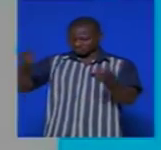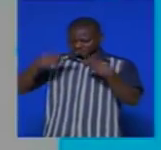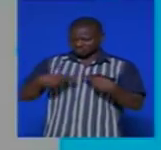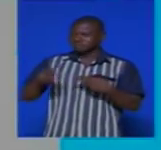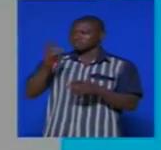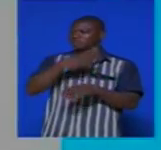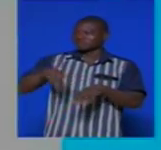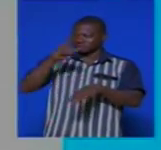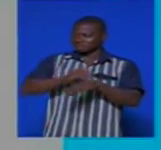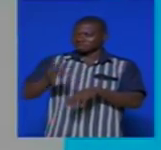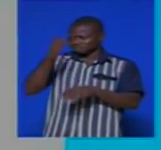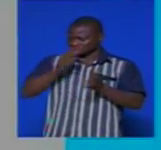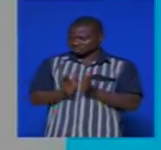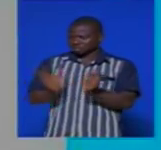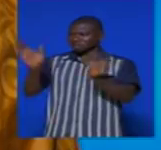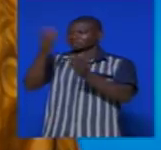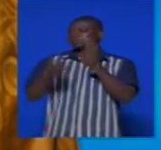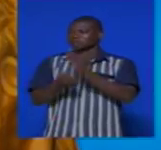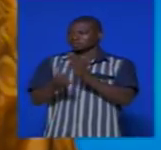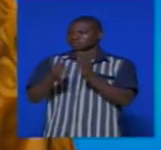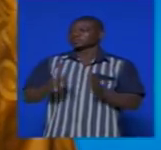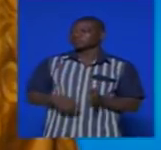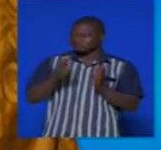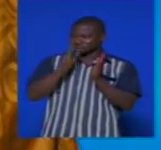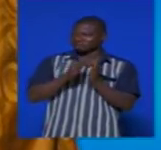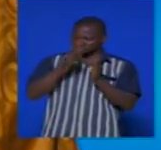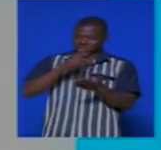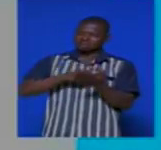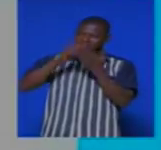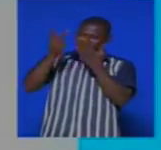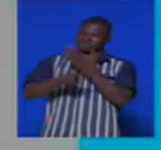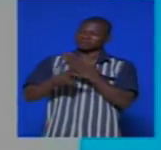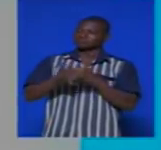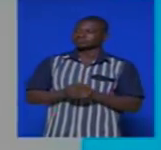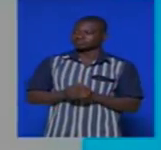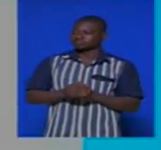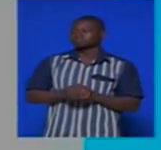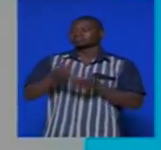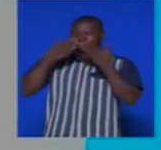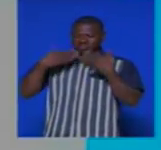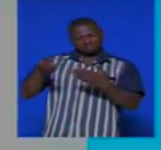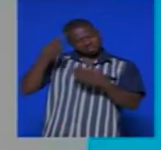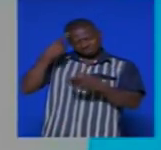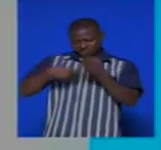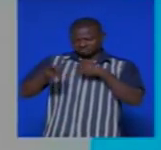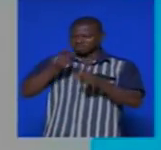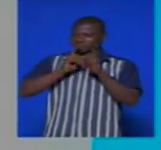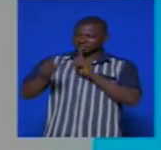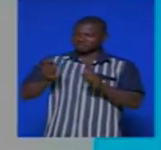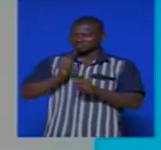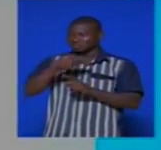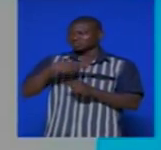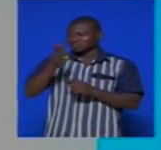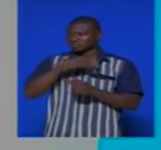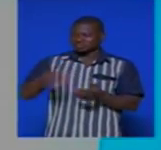et de la planification. Bonjour, monsieur le directeur général. Bonjour. Alors, merci d'être venu ce midi nous parler de cette JMP 2018. Et on